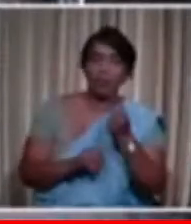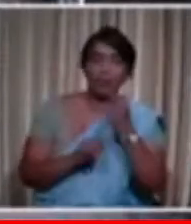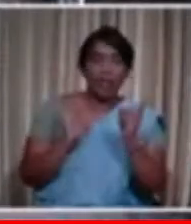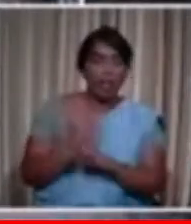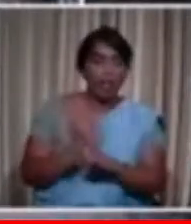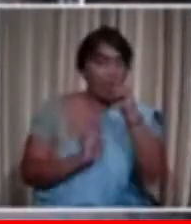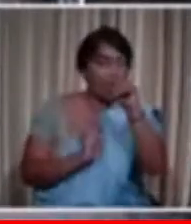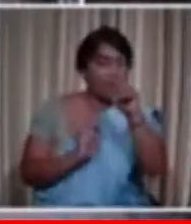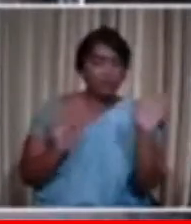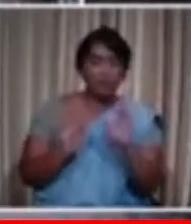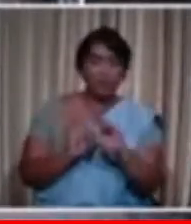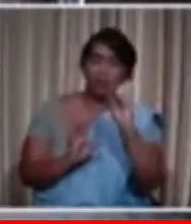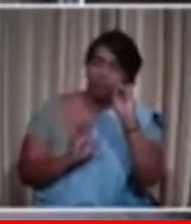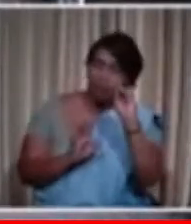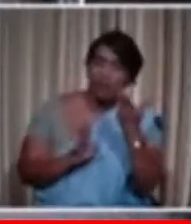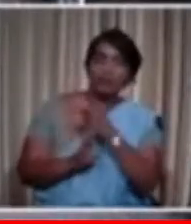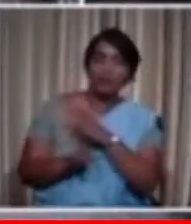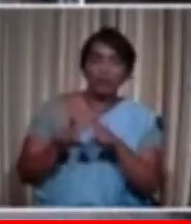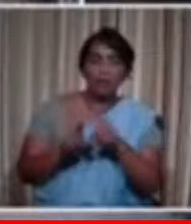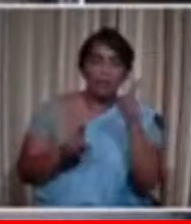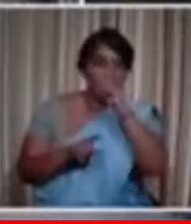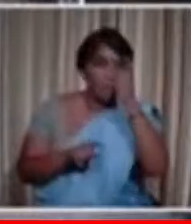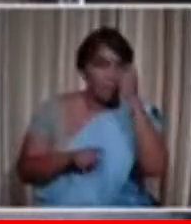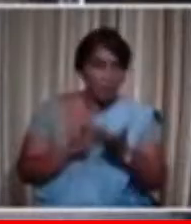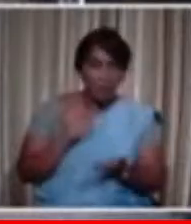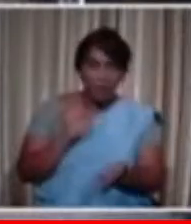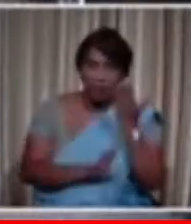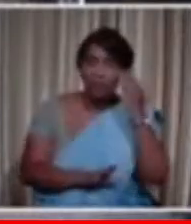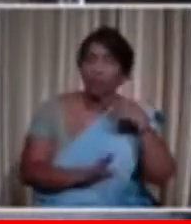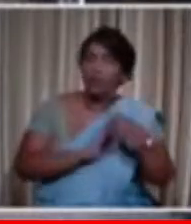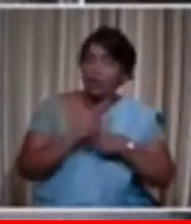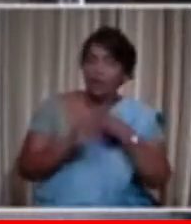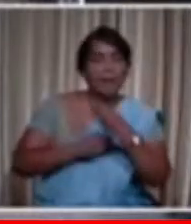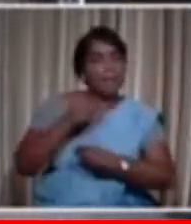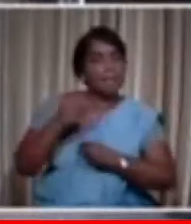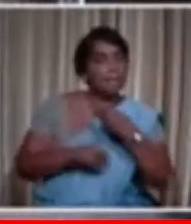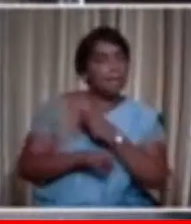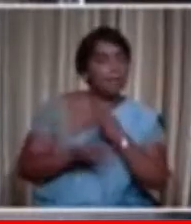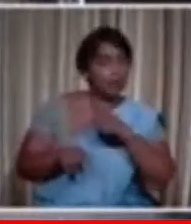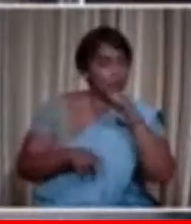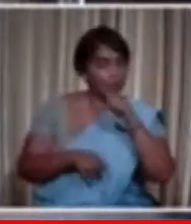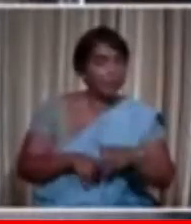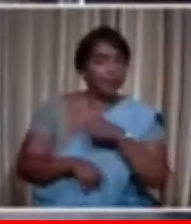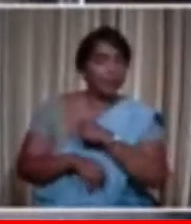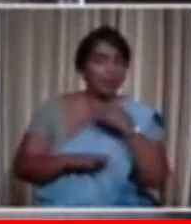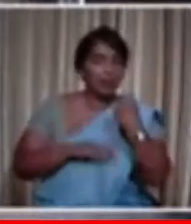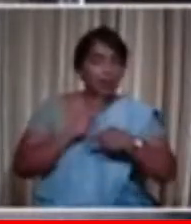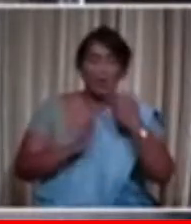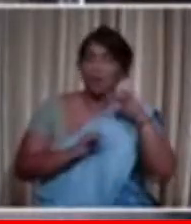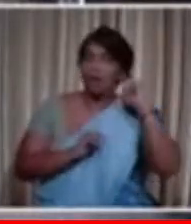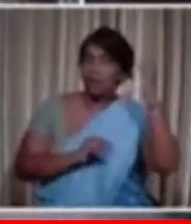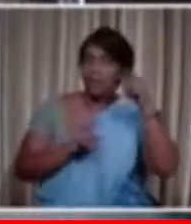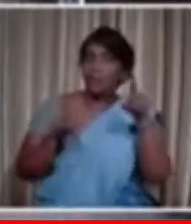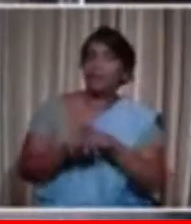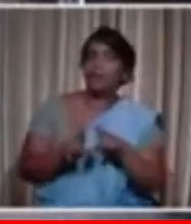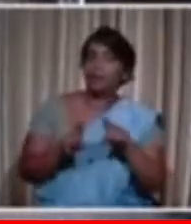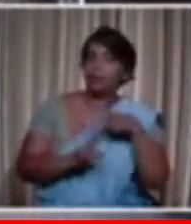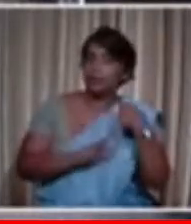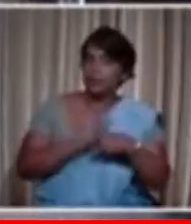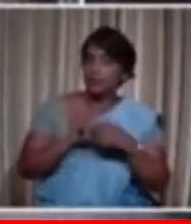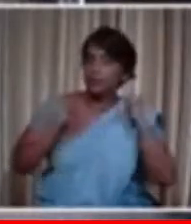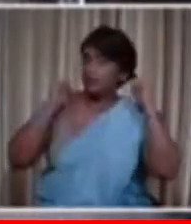ලක්ෂයක යම් ප්‍රමාණයකින් වැටුප් වැඩි කරනවා නම් රටේ නිෂ්පාදනයේ එකඟව රටේ ඵලදායිතාවයේ එකඟව